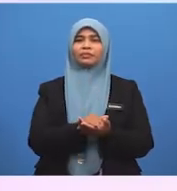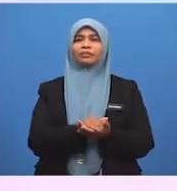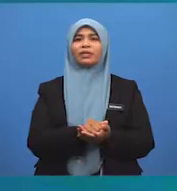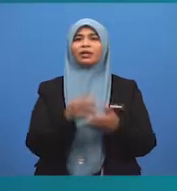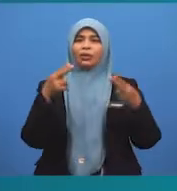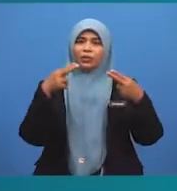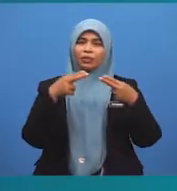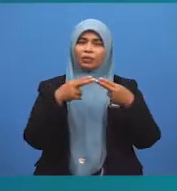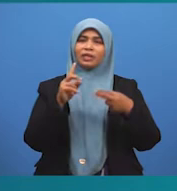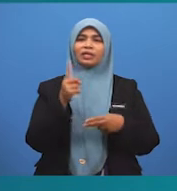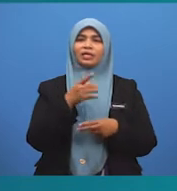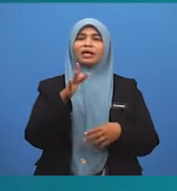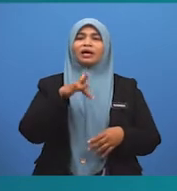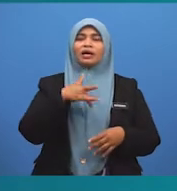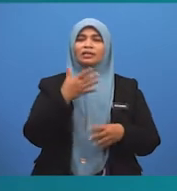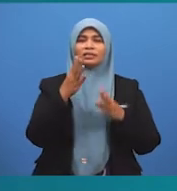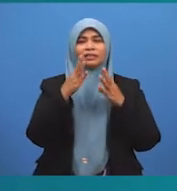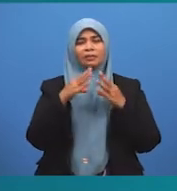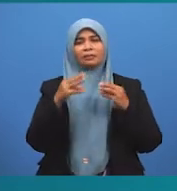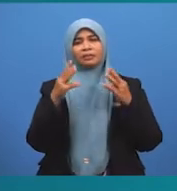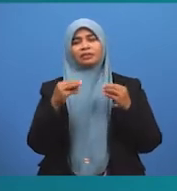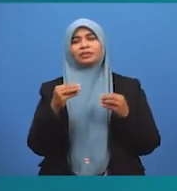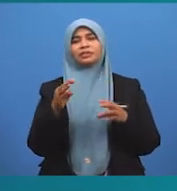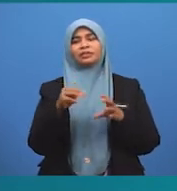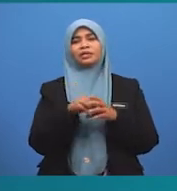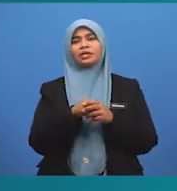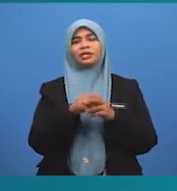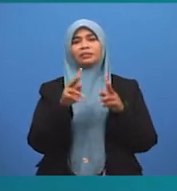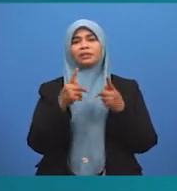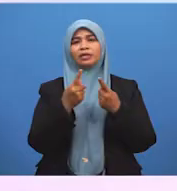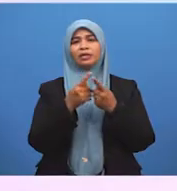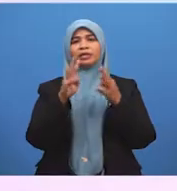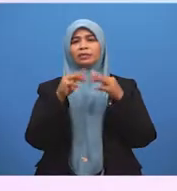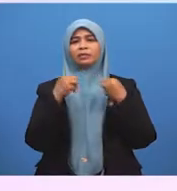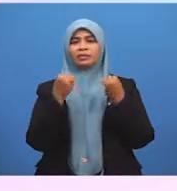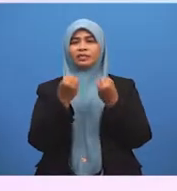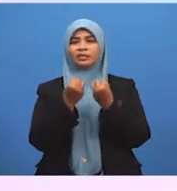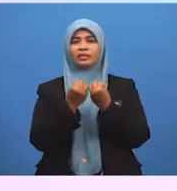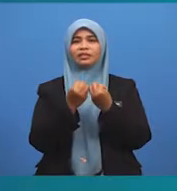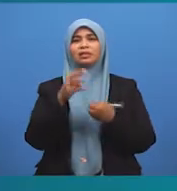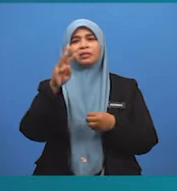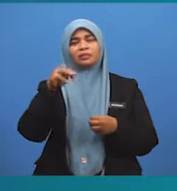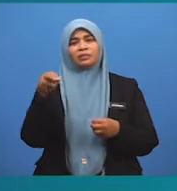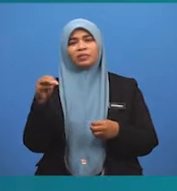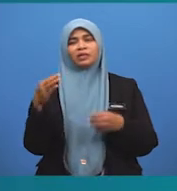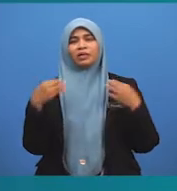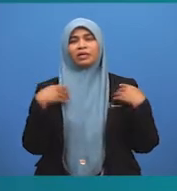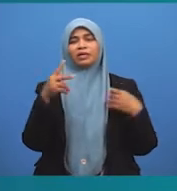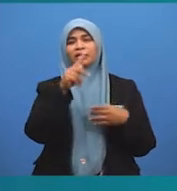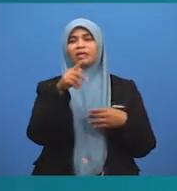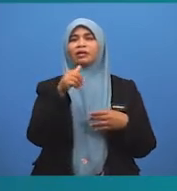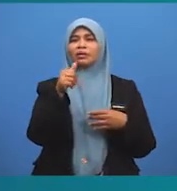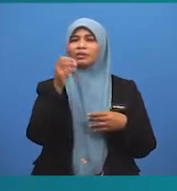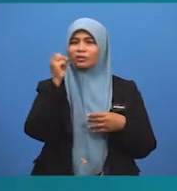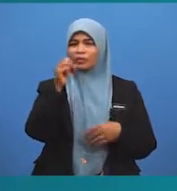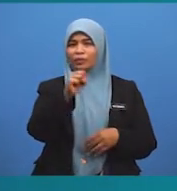betul. Hubungan kita terasa mesra dalam kalangan masyarakat. Murid-murid, adakah kamu